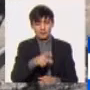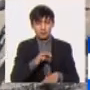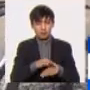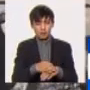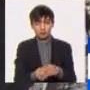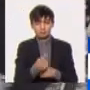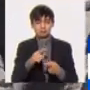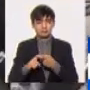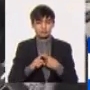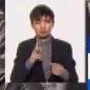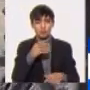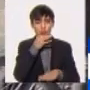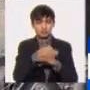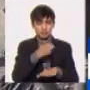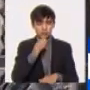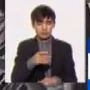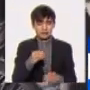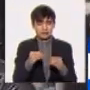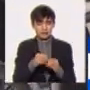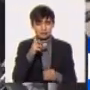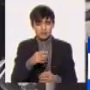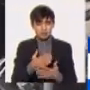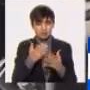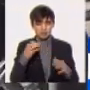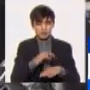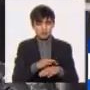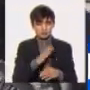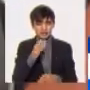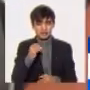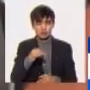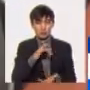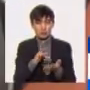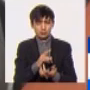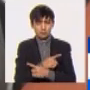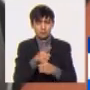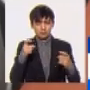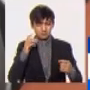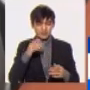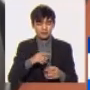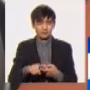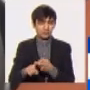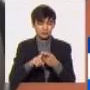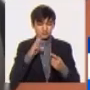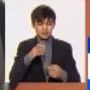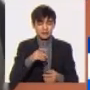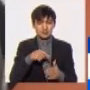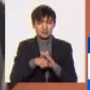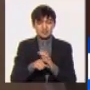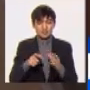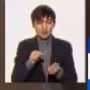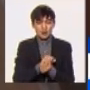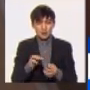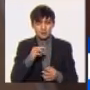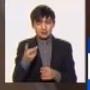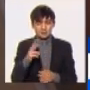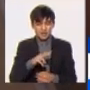жауап береді? Ол жалғыз ауырмайды. Ондаған адам бірден ауырады. Сосын қалаға тарайды. Таратылып жатқан рұқсат қағазы екі түрлі. Жасыл түсті